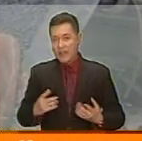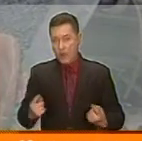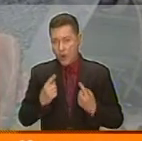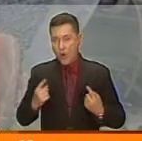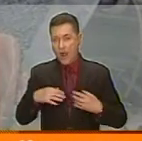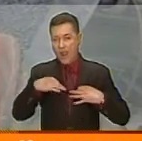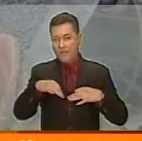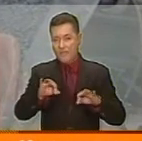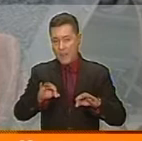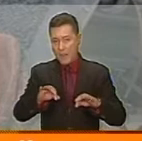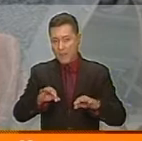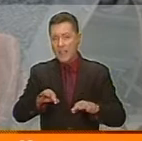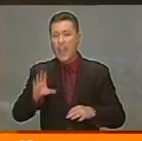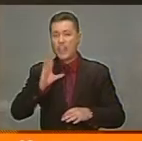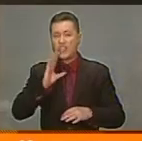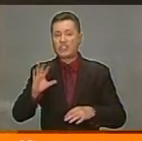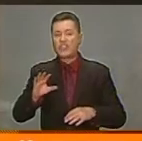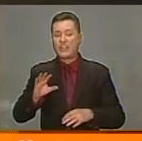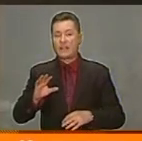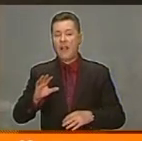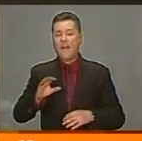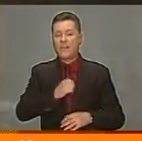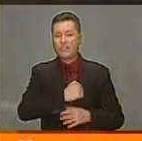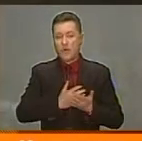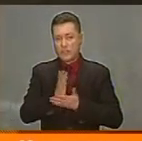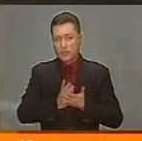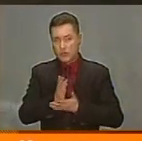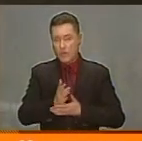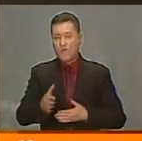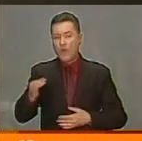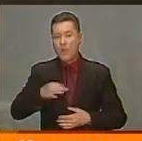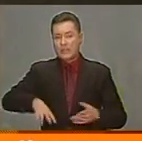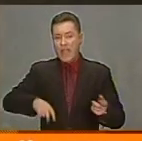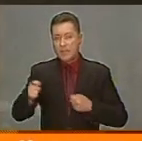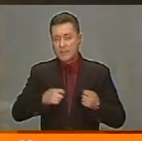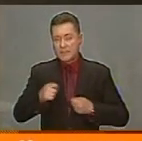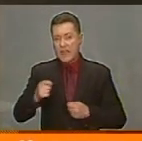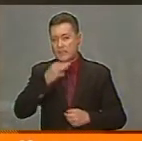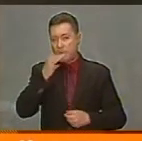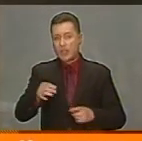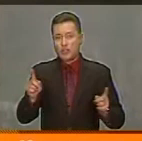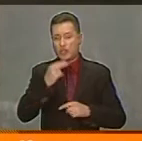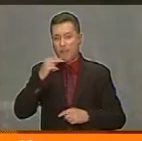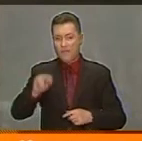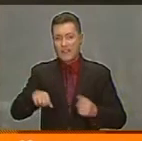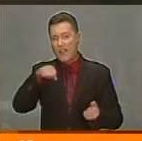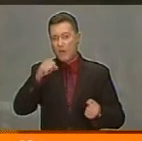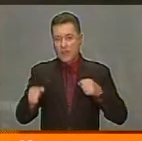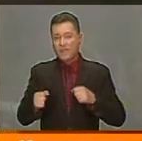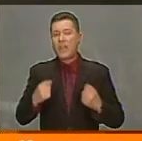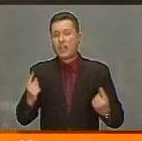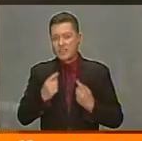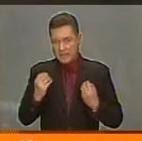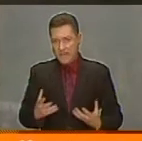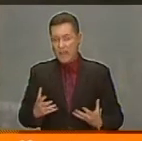також жінка, військовослужбовець. В обласній адміністрації поточнили, що винним в ДТП є водій саме цивільної вантажівки.